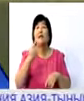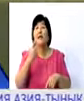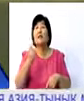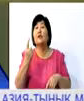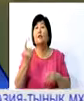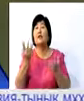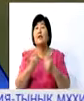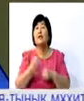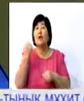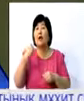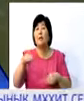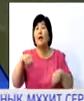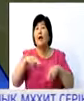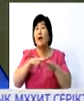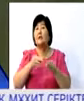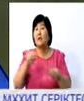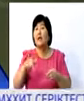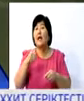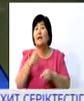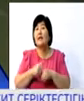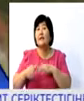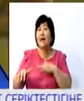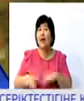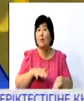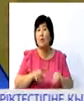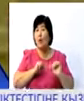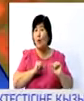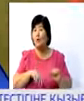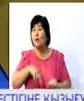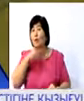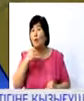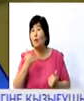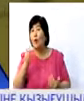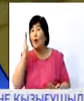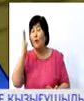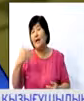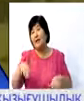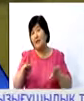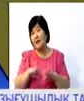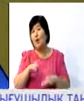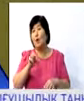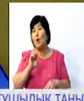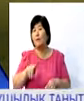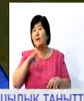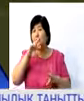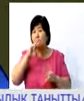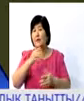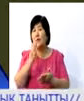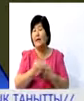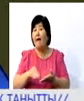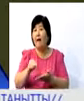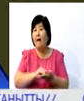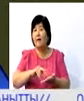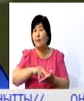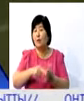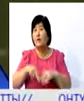тізе бүктірген елордалық команданың бұл ойындағы негізгі позициясы қорғанысқа көбірек көңіл бөлу болды. Дегенмен тобылдықтар жіберген қателікті қайталамауды